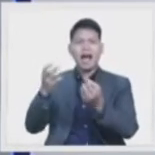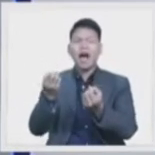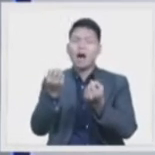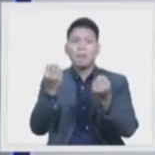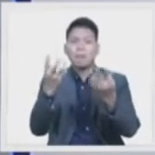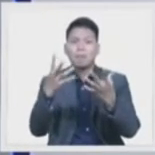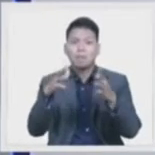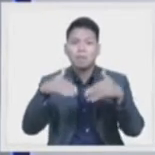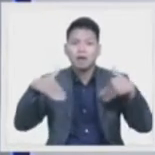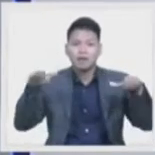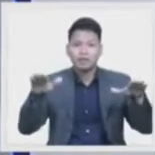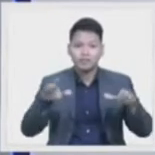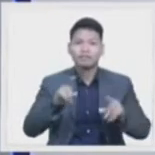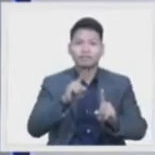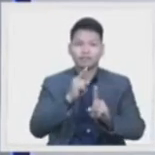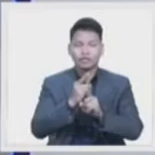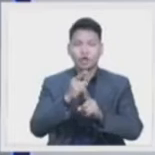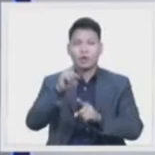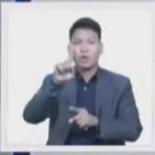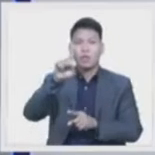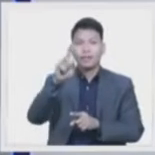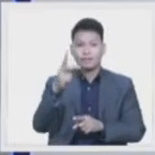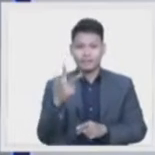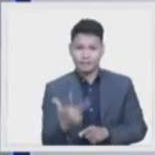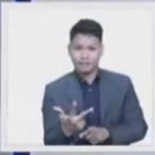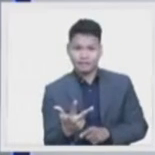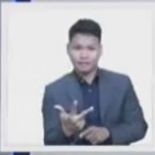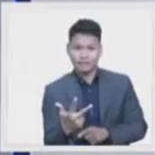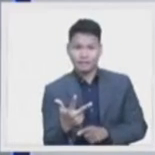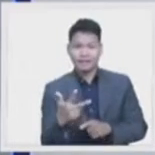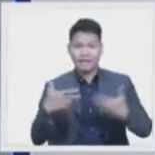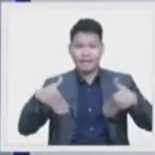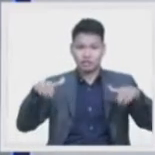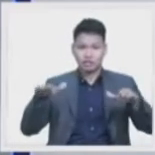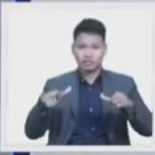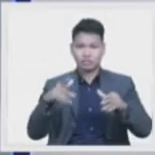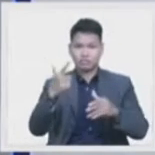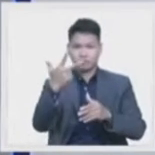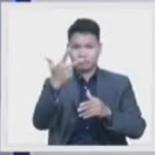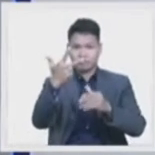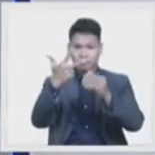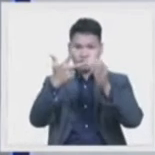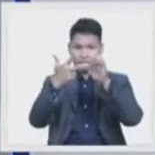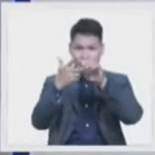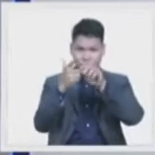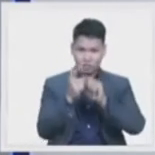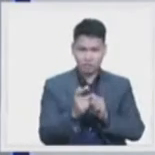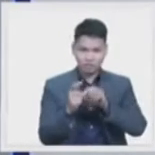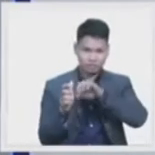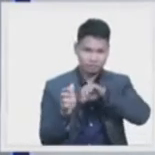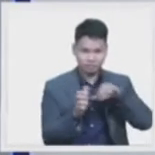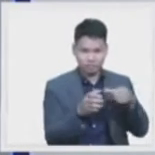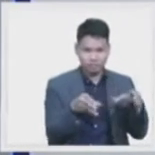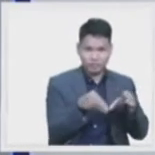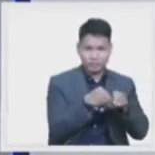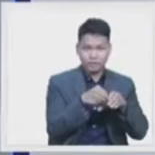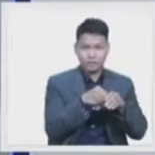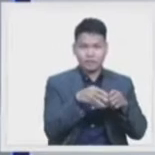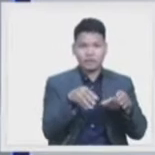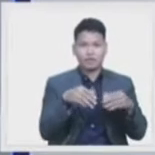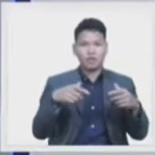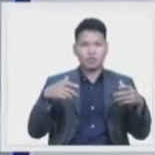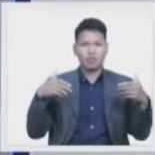sila? 1/3 of the angels in heaven, ikatulong bahin sa malunda sa langit, uban ni